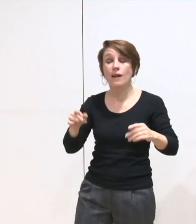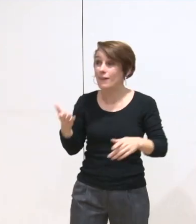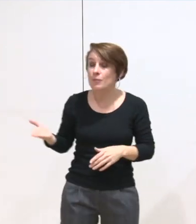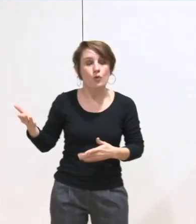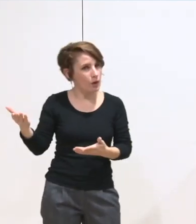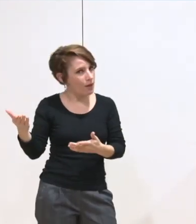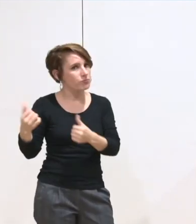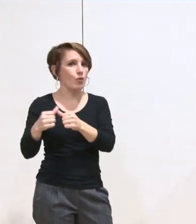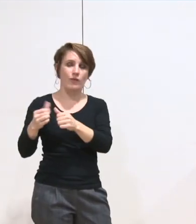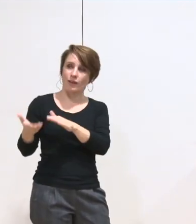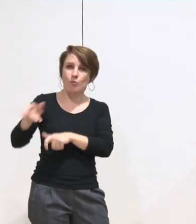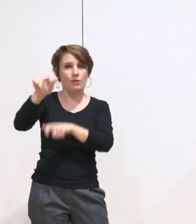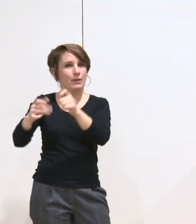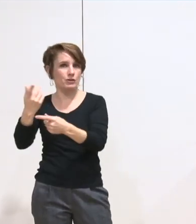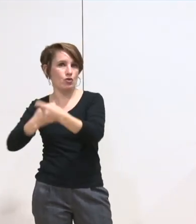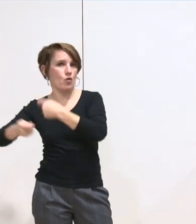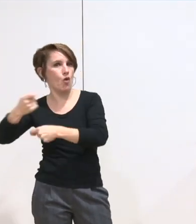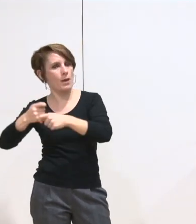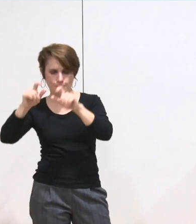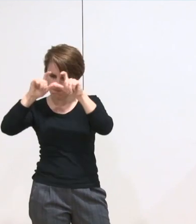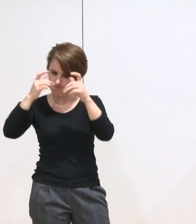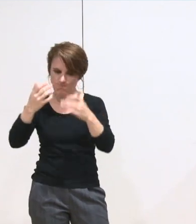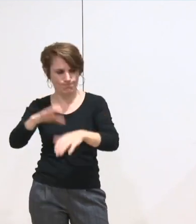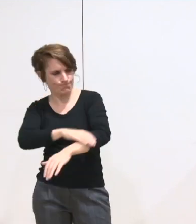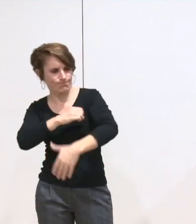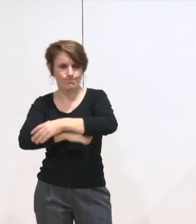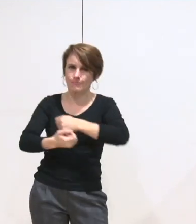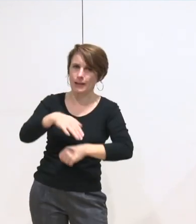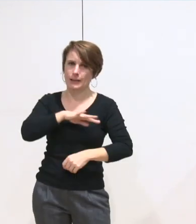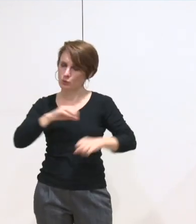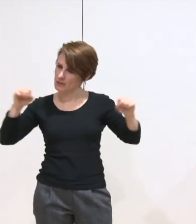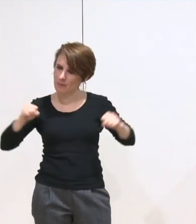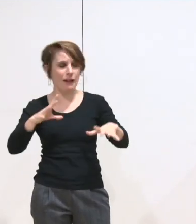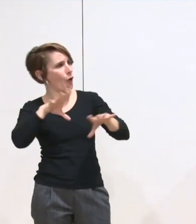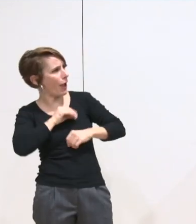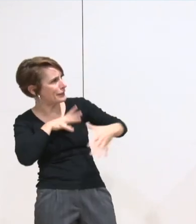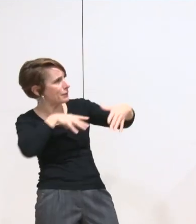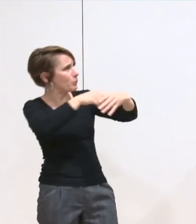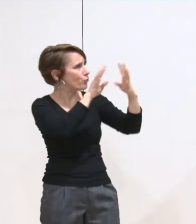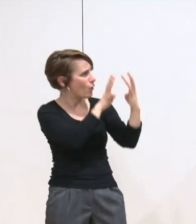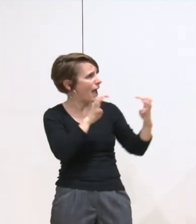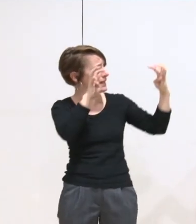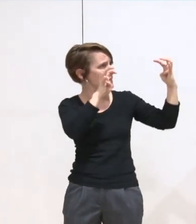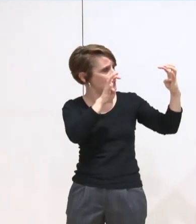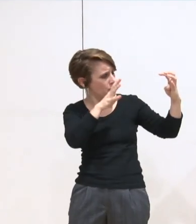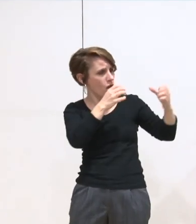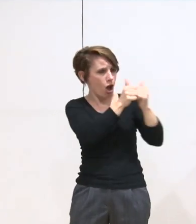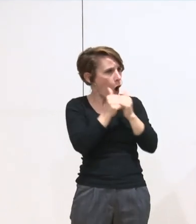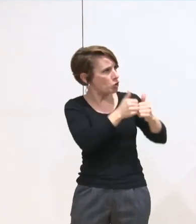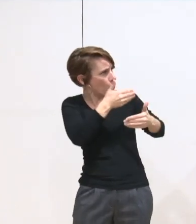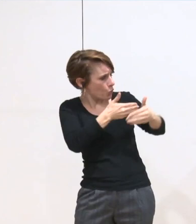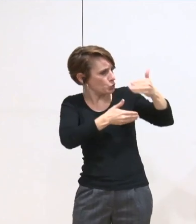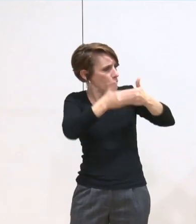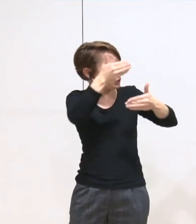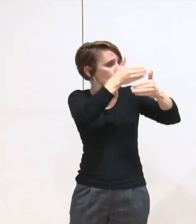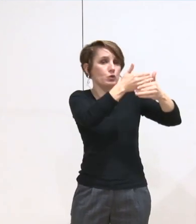ont accepté, en responsabilité, de jouer le jeu de la co-construction et du diagnostic commun qui était alors proposé par votre